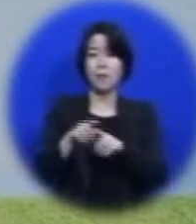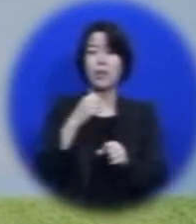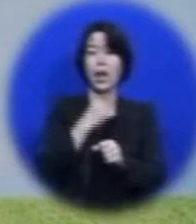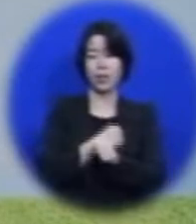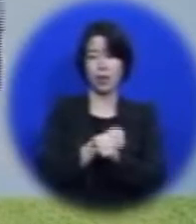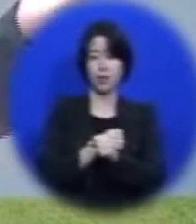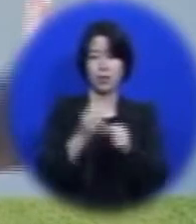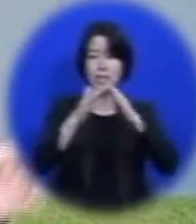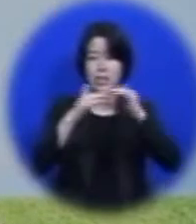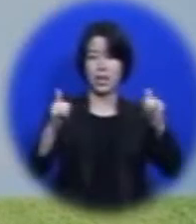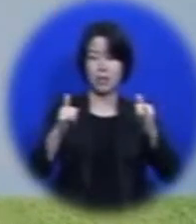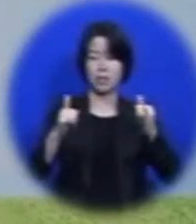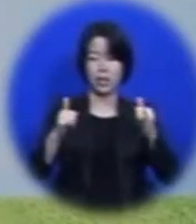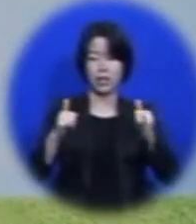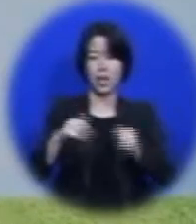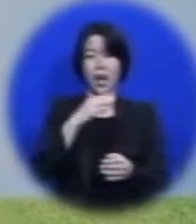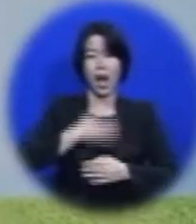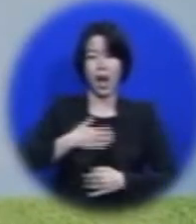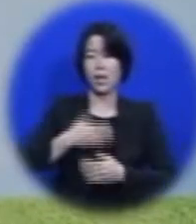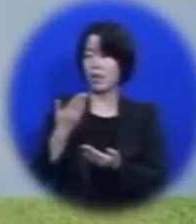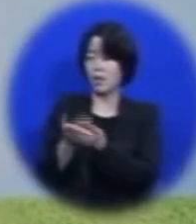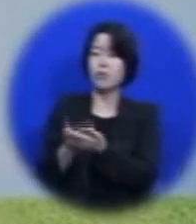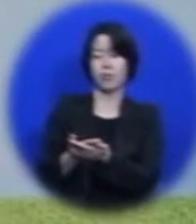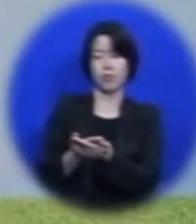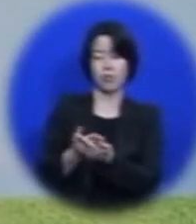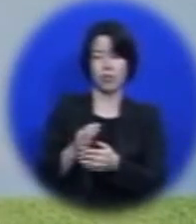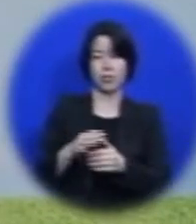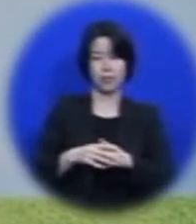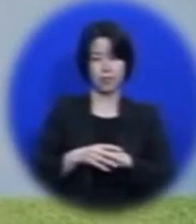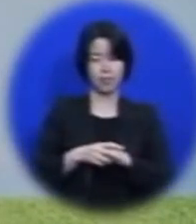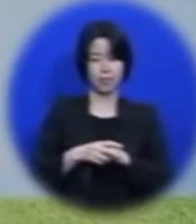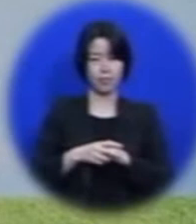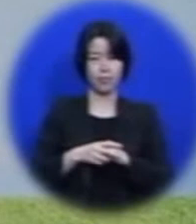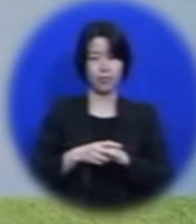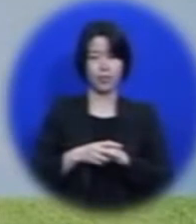한다고 사람들이 좀 알게 그렇게 좀 해주세요.